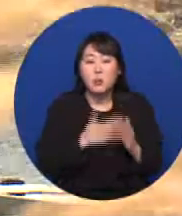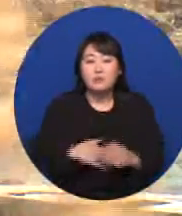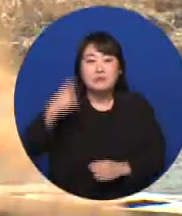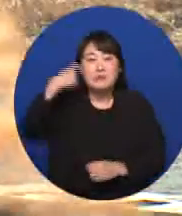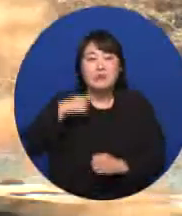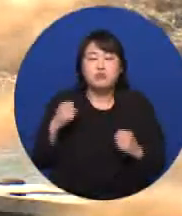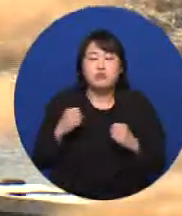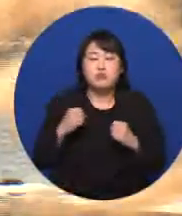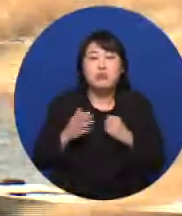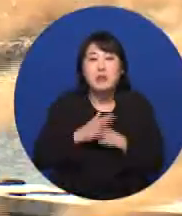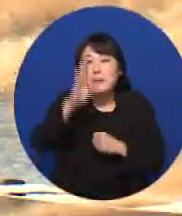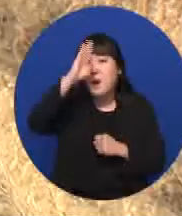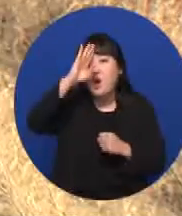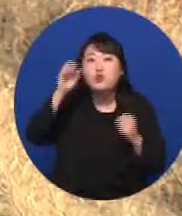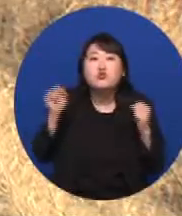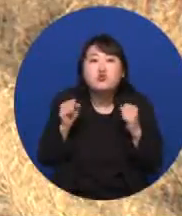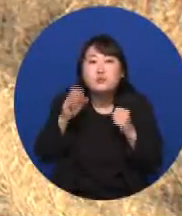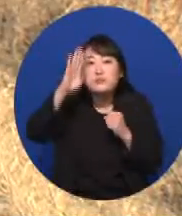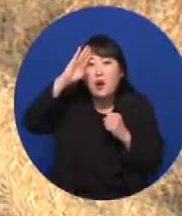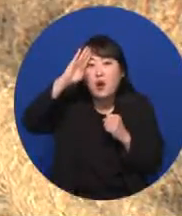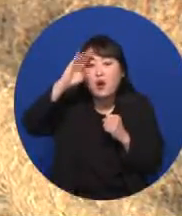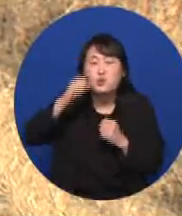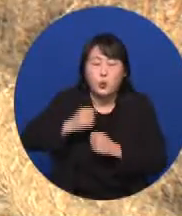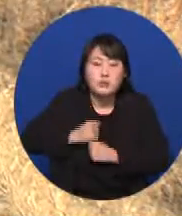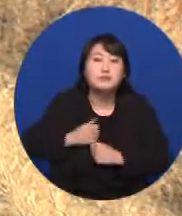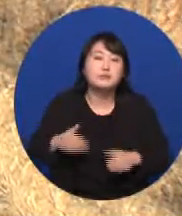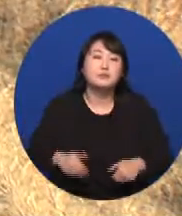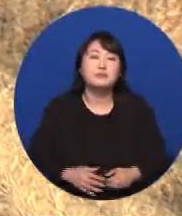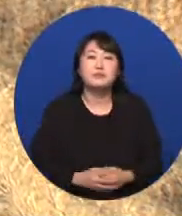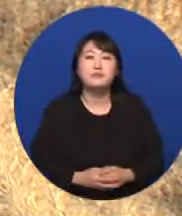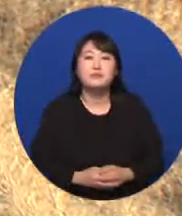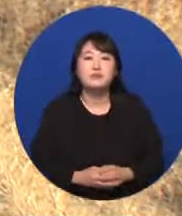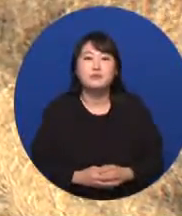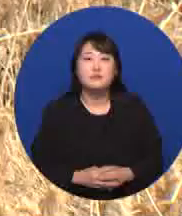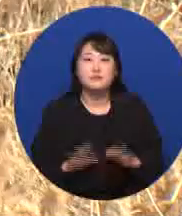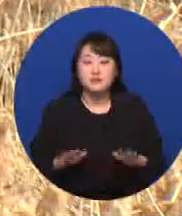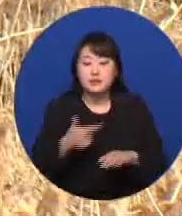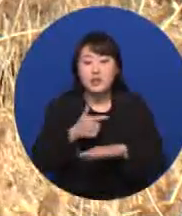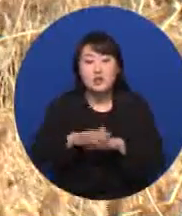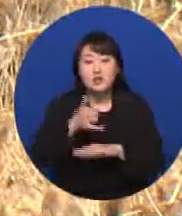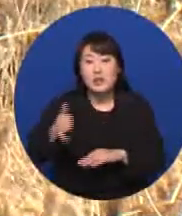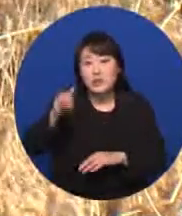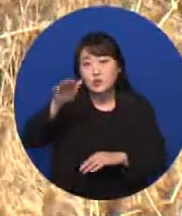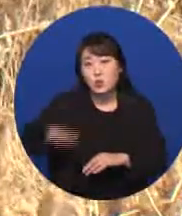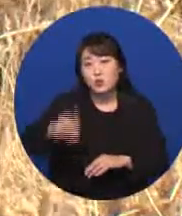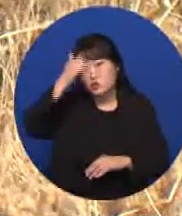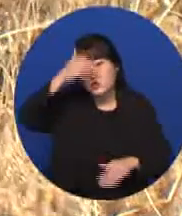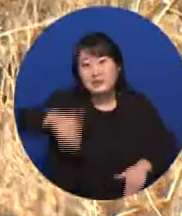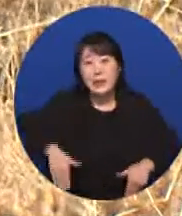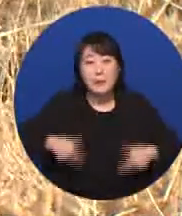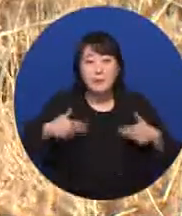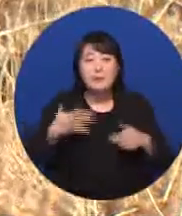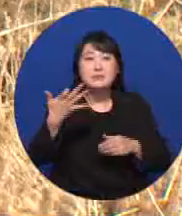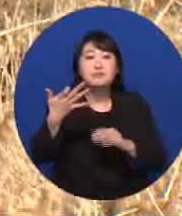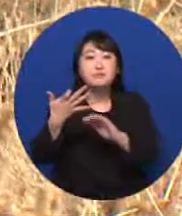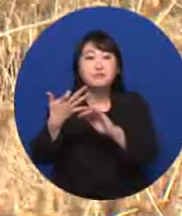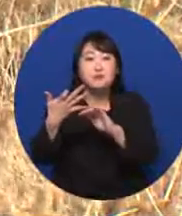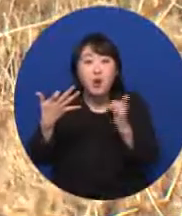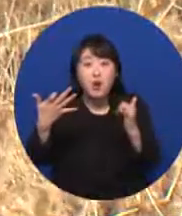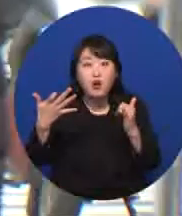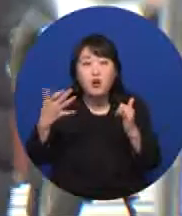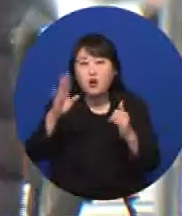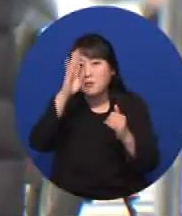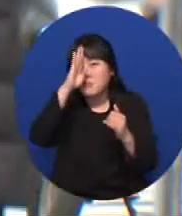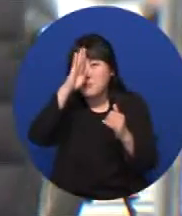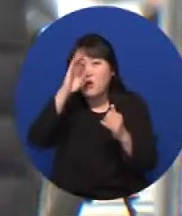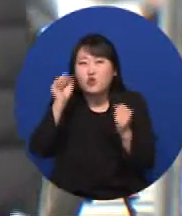헬렌 질환 등 건강관리에 주의가 요구됩니다 이번 겨울 대전과 세종 충남 에선 19명의 할 ng 환자가